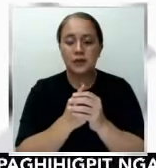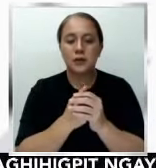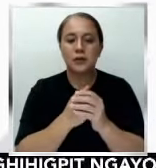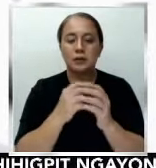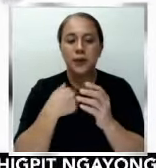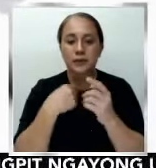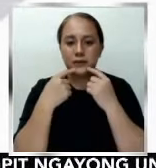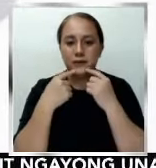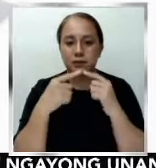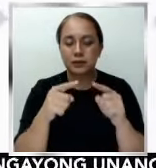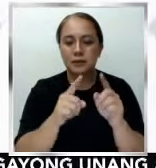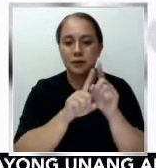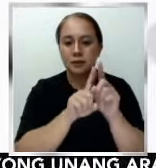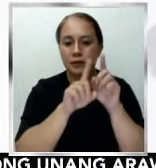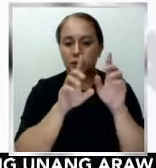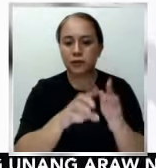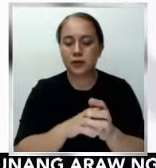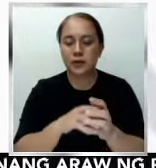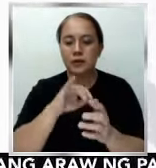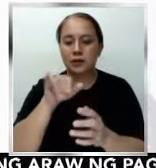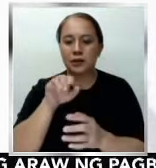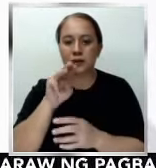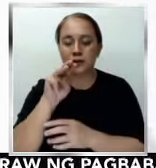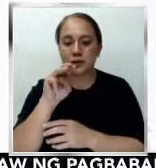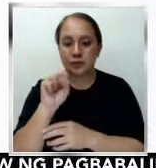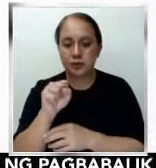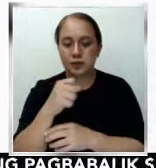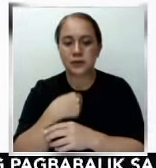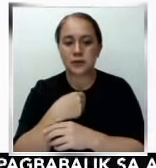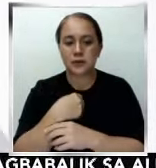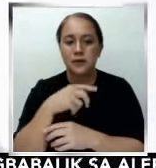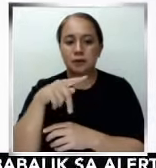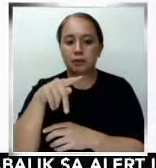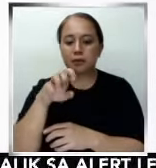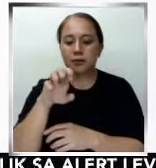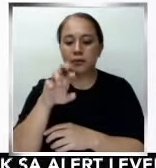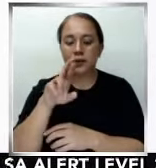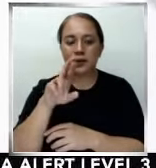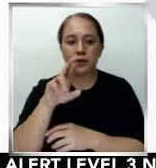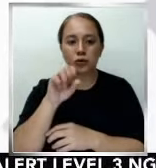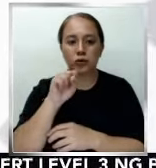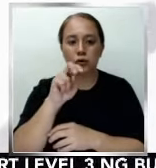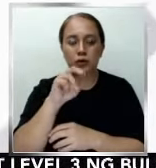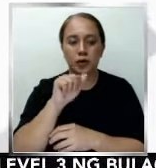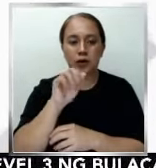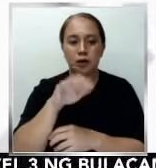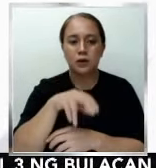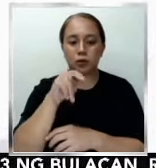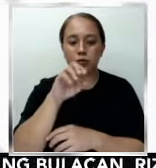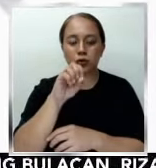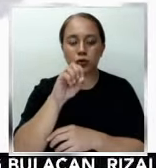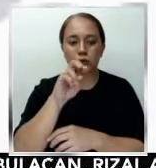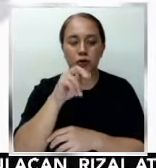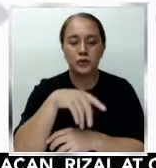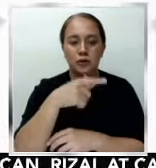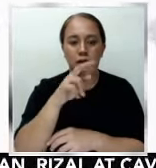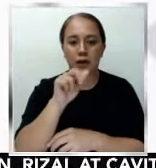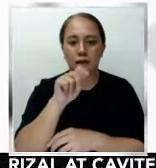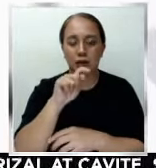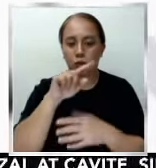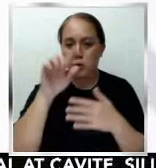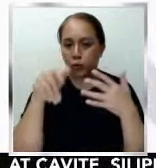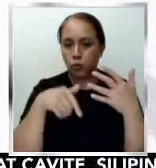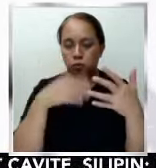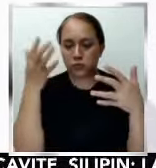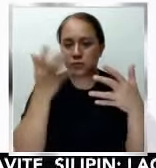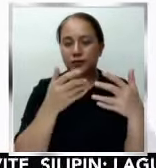mentor ni EJ na si James Lafferty bilang persona non grata. Lahat ng ito ihahain ng Patafa sa Philippine